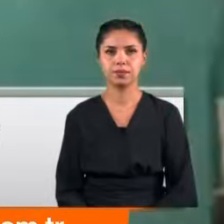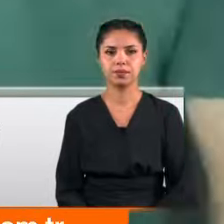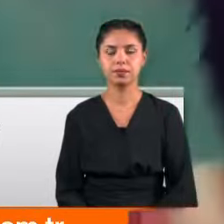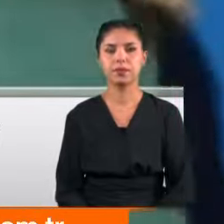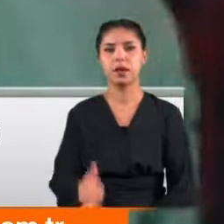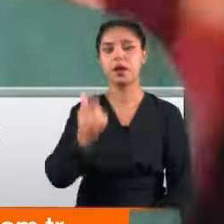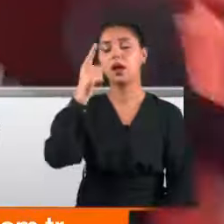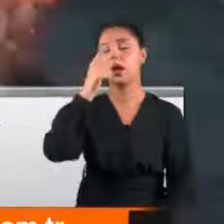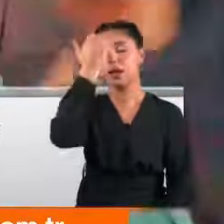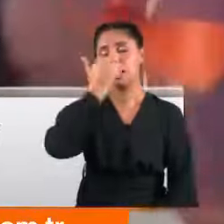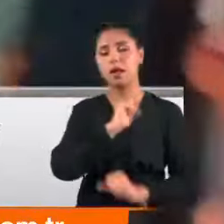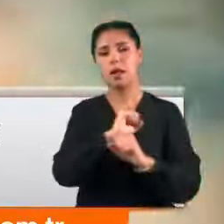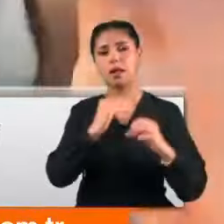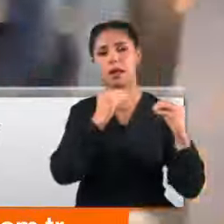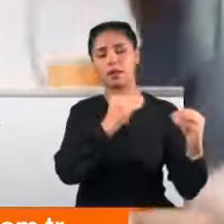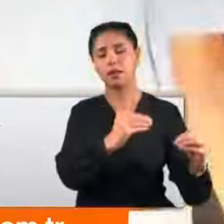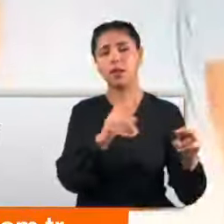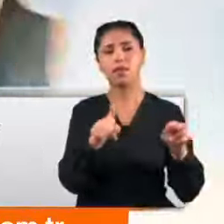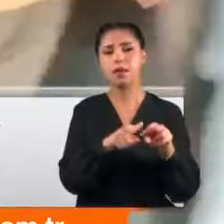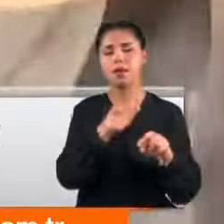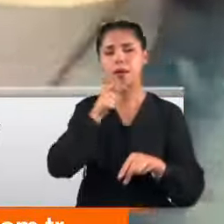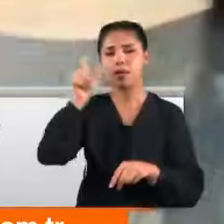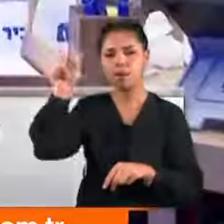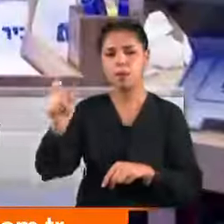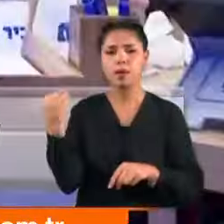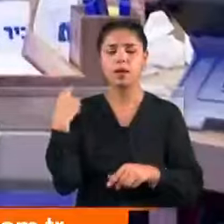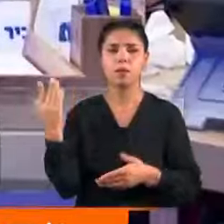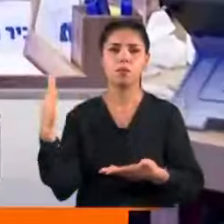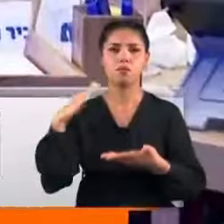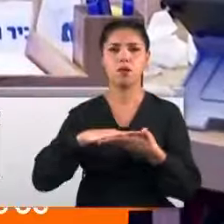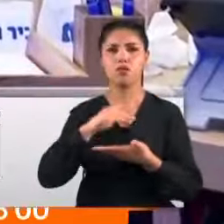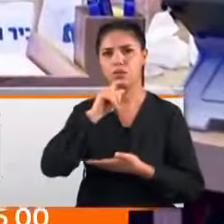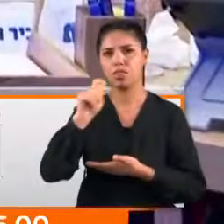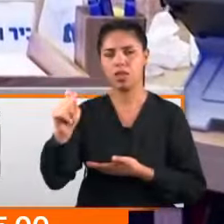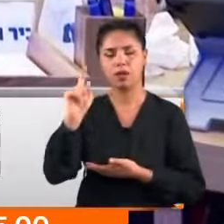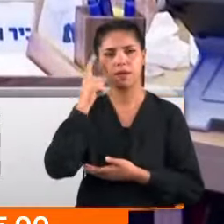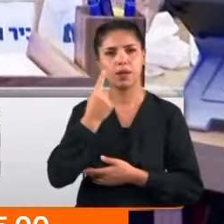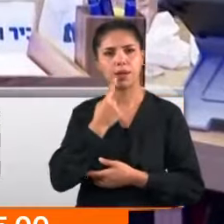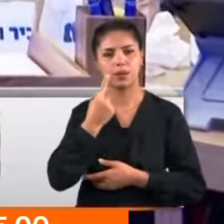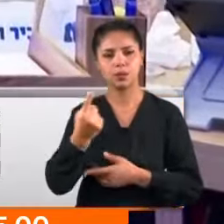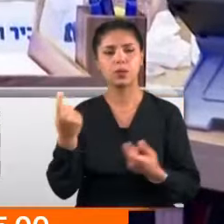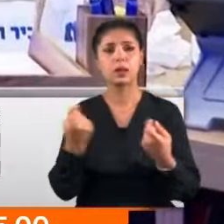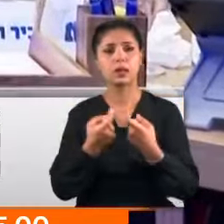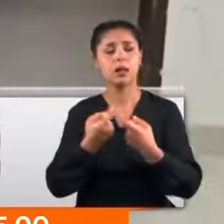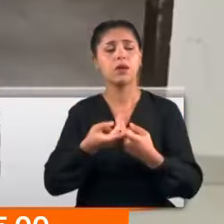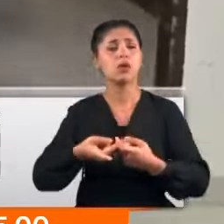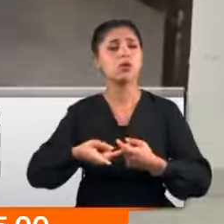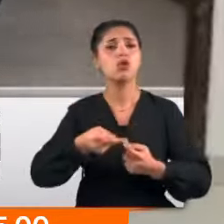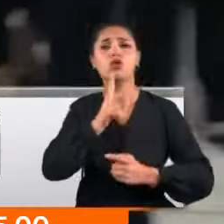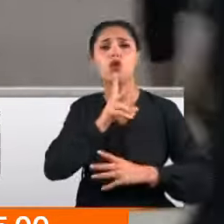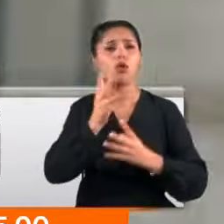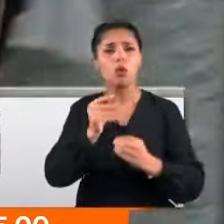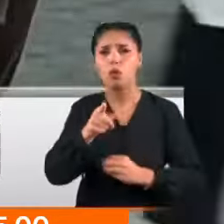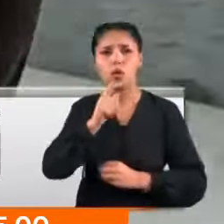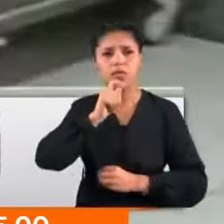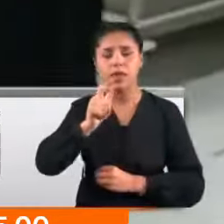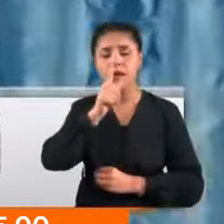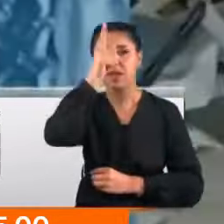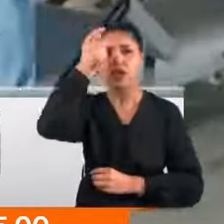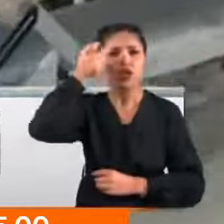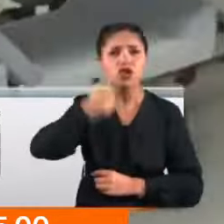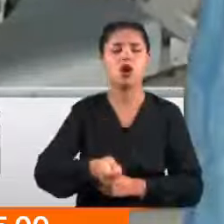Gazze kasabı ise zaman kazanmak için yeni bir ateşkes teklifi iddiası attı ortaya. Savaşı tamamen sonlandıracak o teklifin tek bir